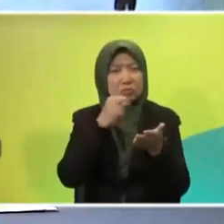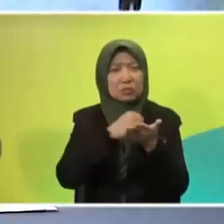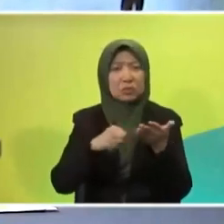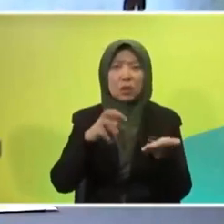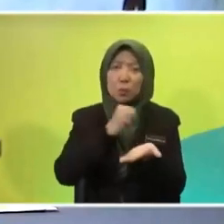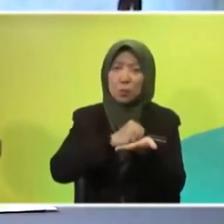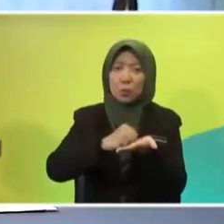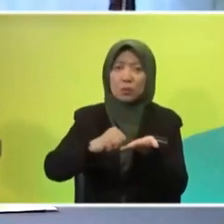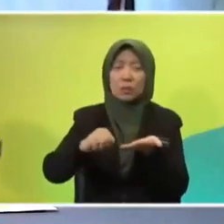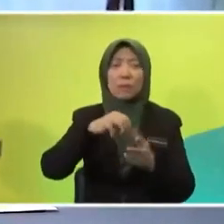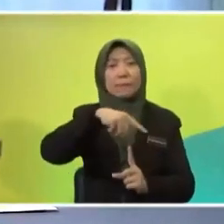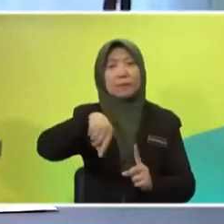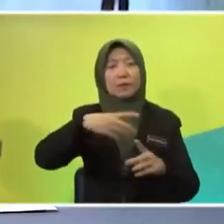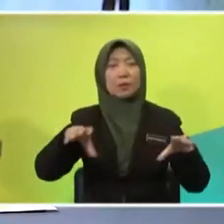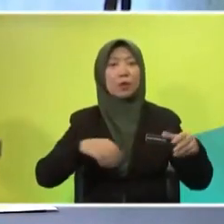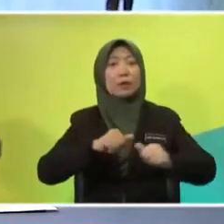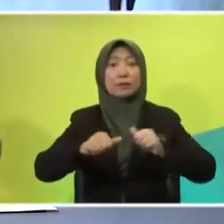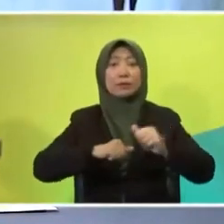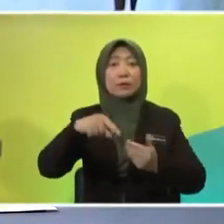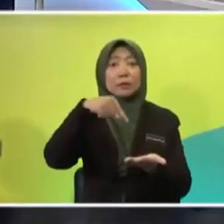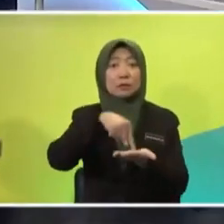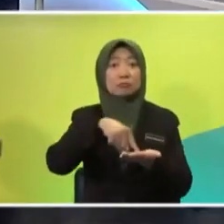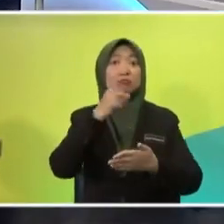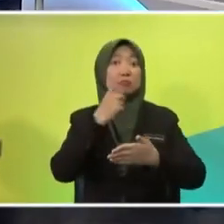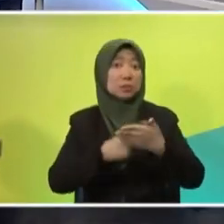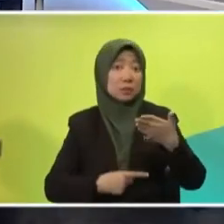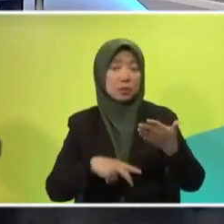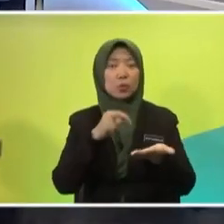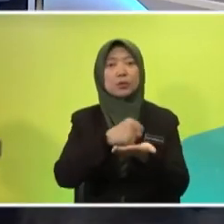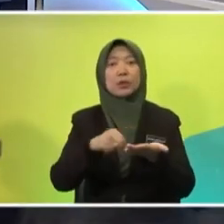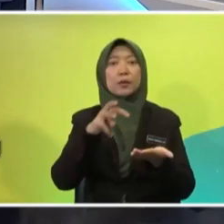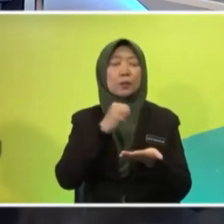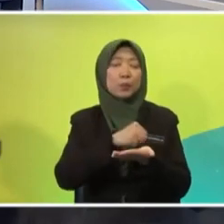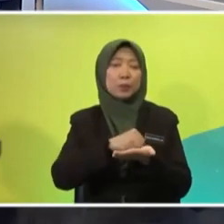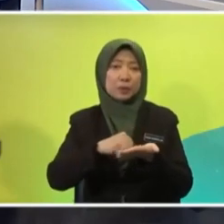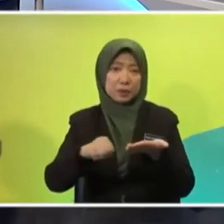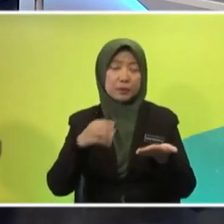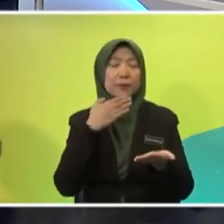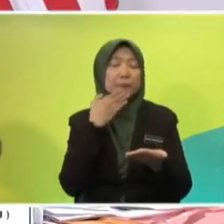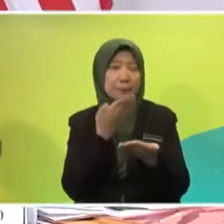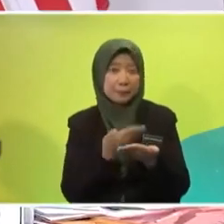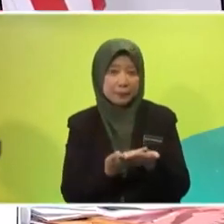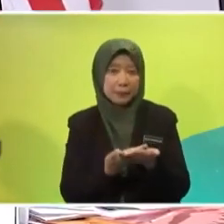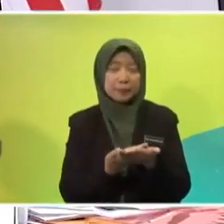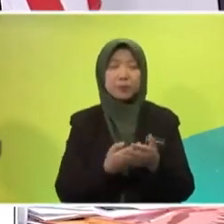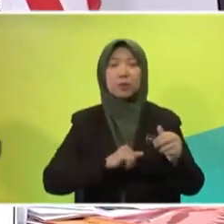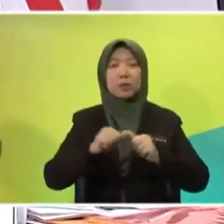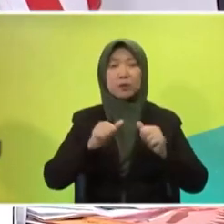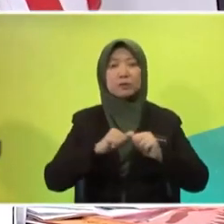bila kita melakukan aktiviti sebegini, Cikgu? Okey, nilai murni yang pertama, aktiviti ini